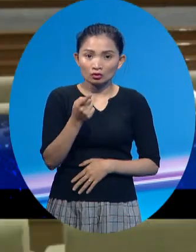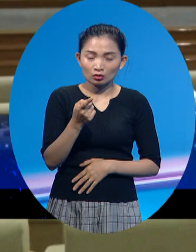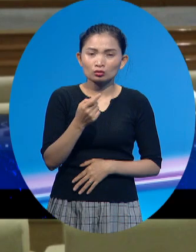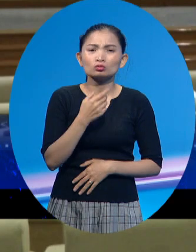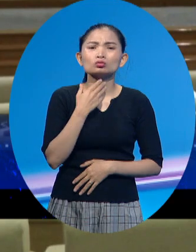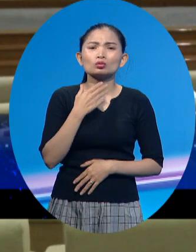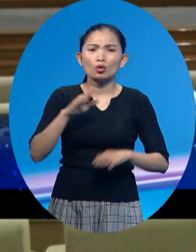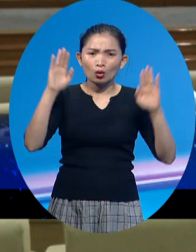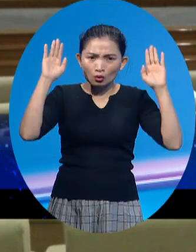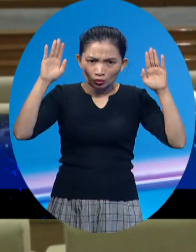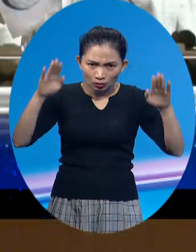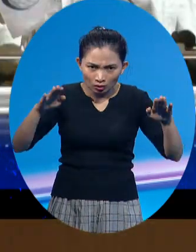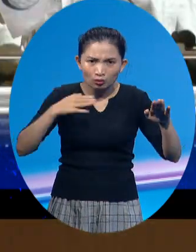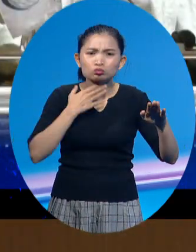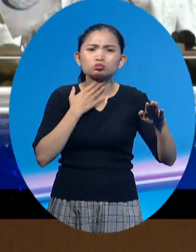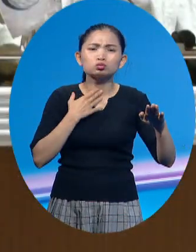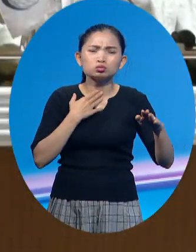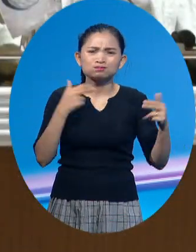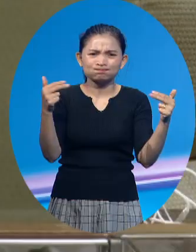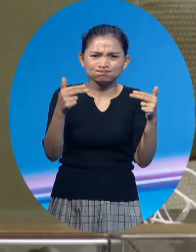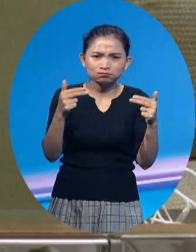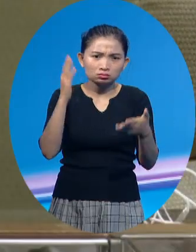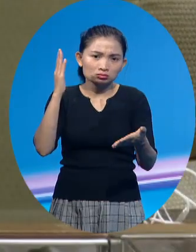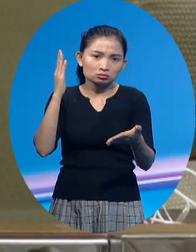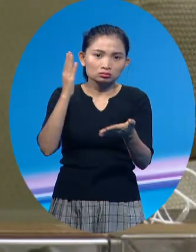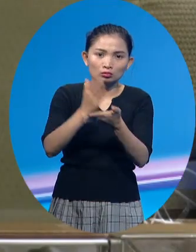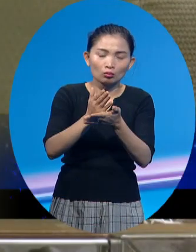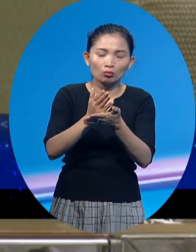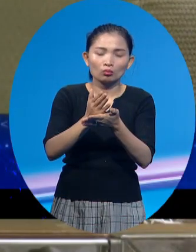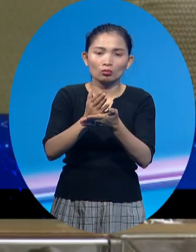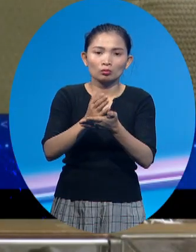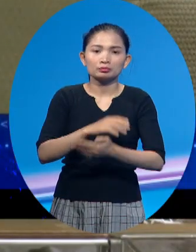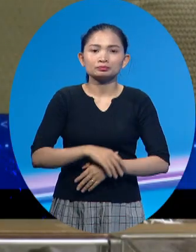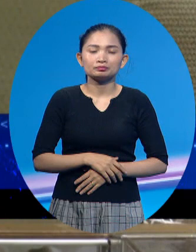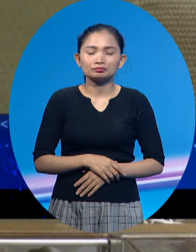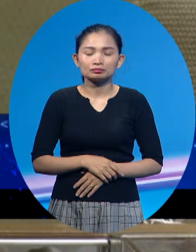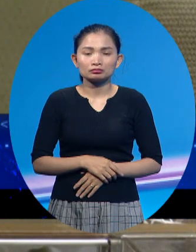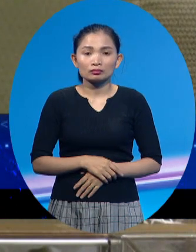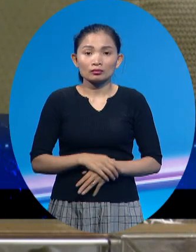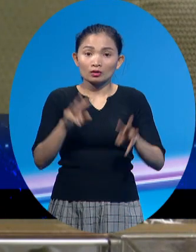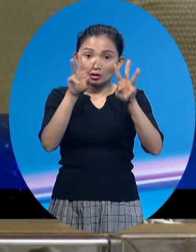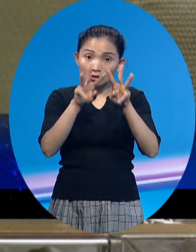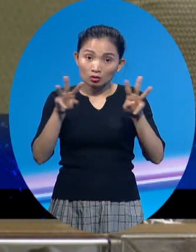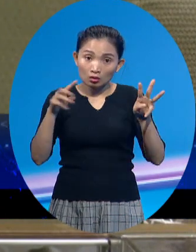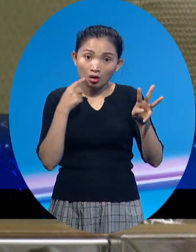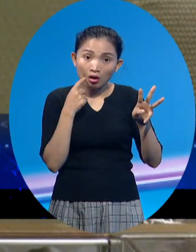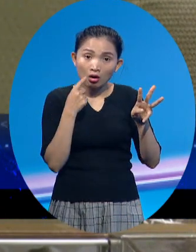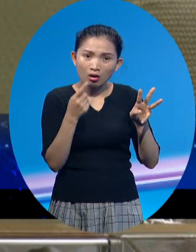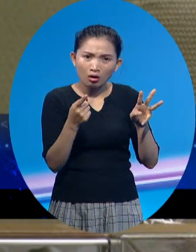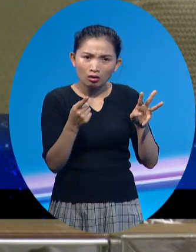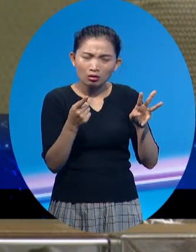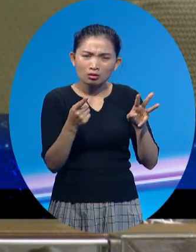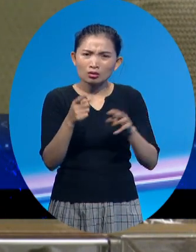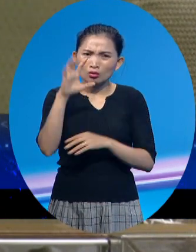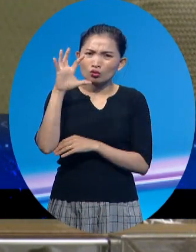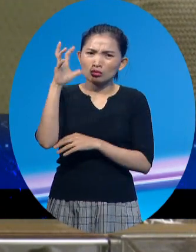dứt ngay lập tức các hoạt động quân sự ở gaza Hội đồng Bảo an Liên Hợp Quốc đã chỉ rõ ràng rằng họ không thể đáp ứng được kỳ vọng của cộng đồng